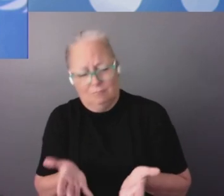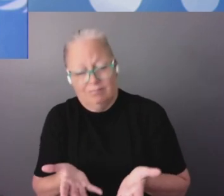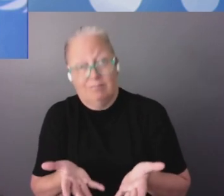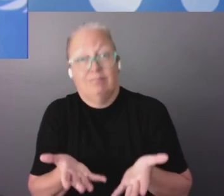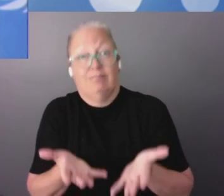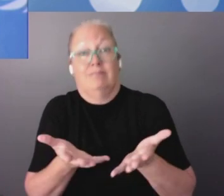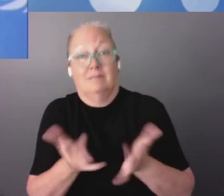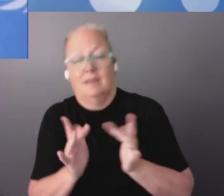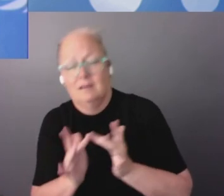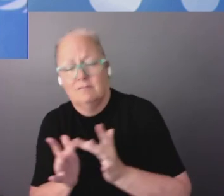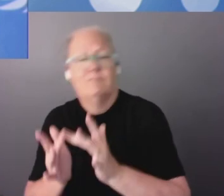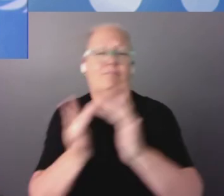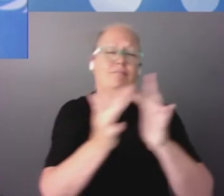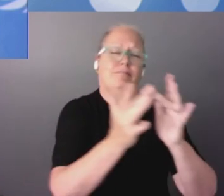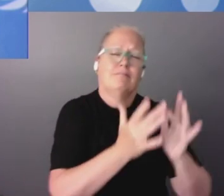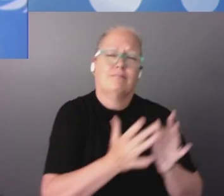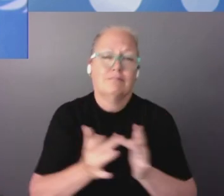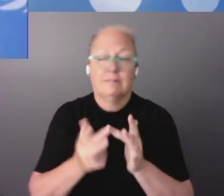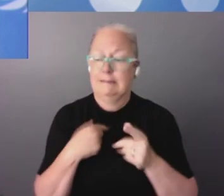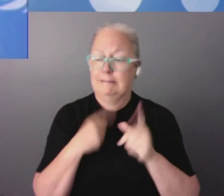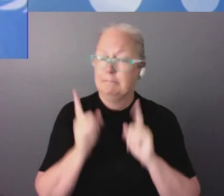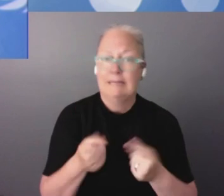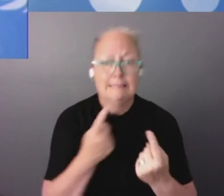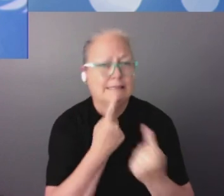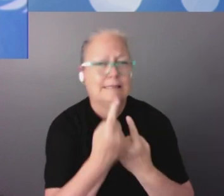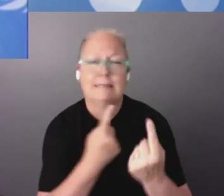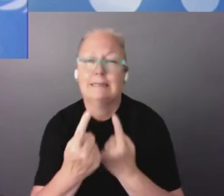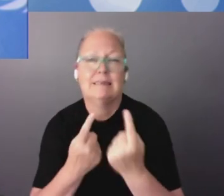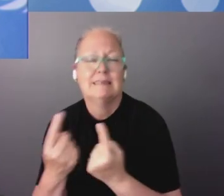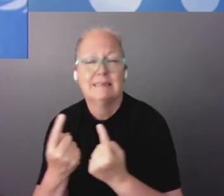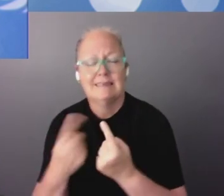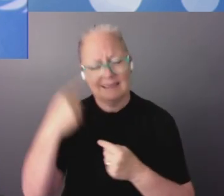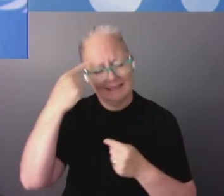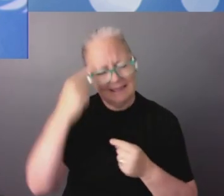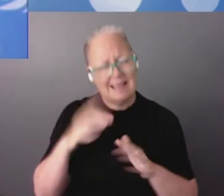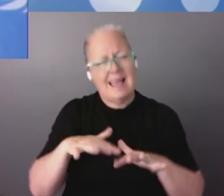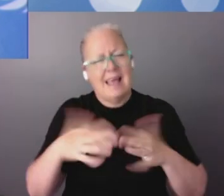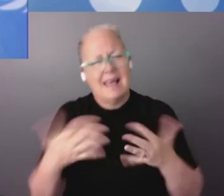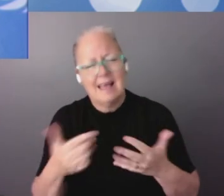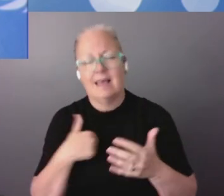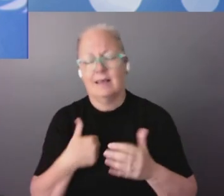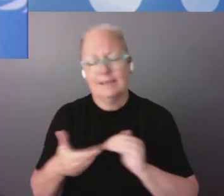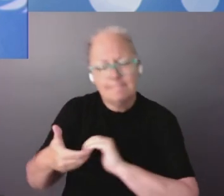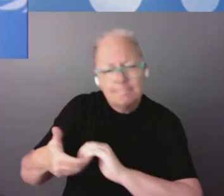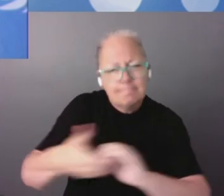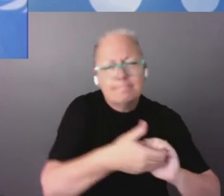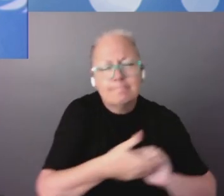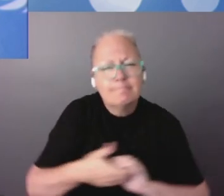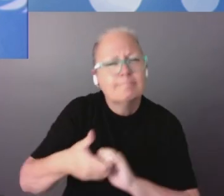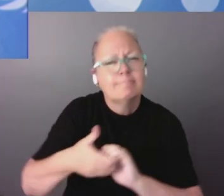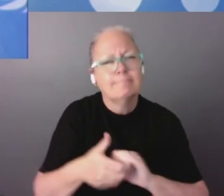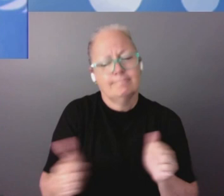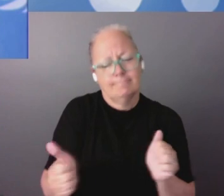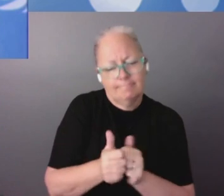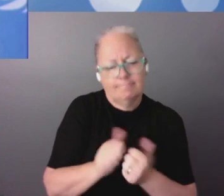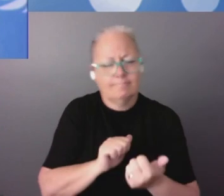们会总结我们在这个新冠疫情事件当中，我们学到了什么东西，